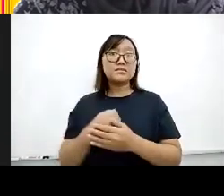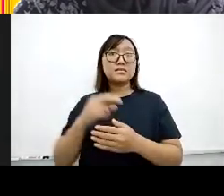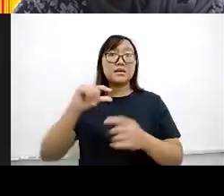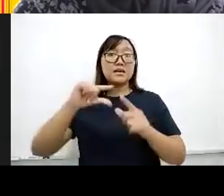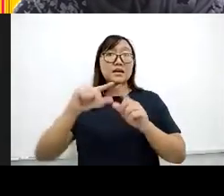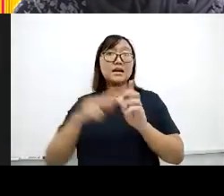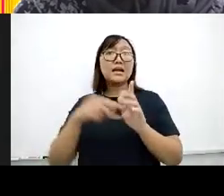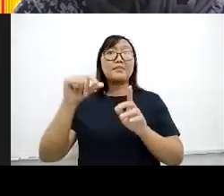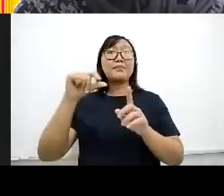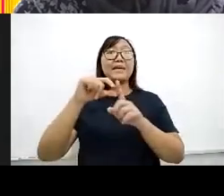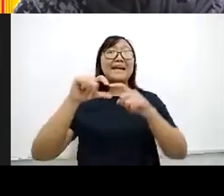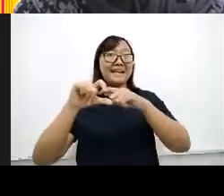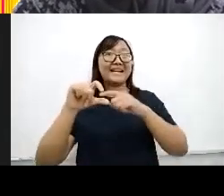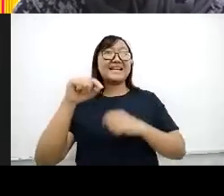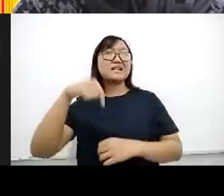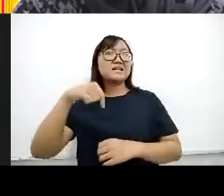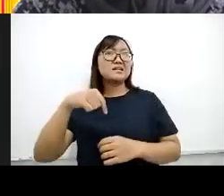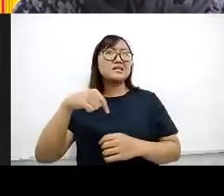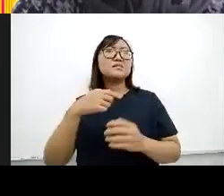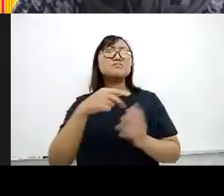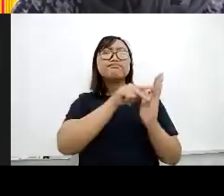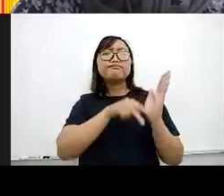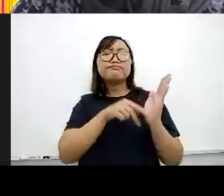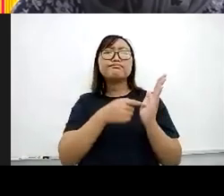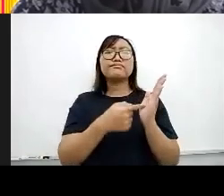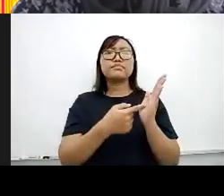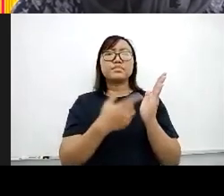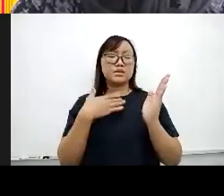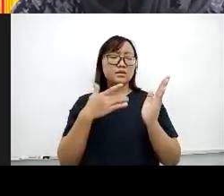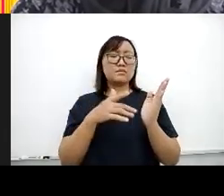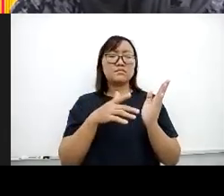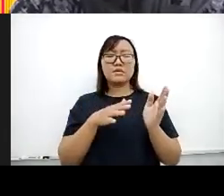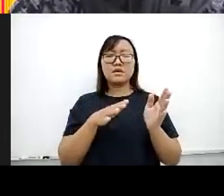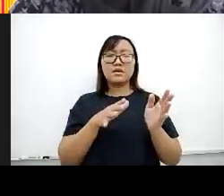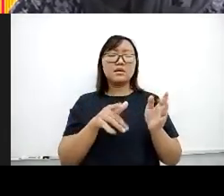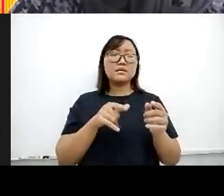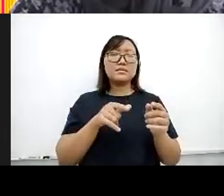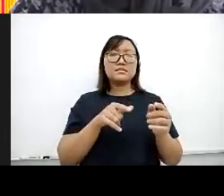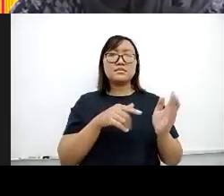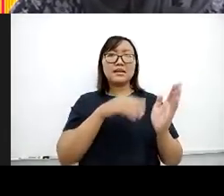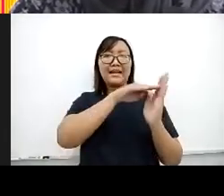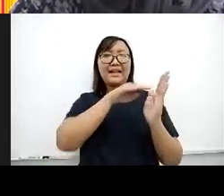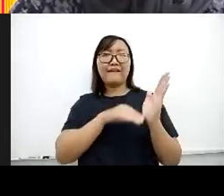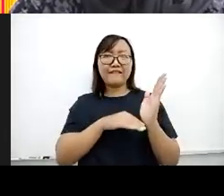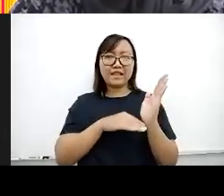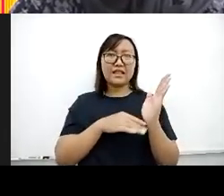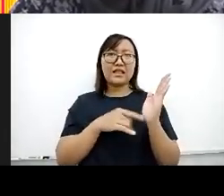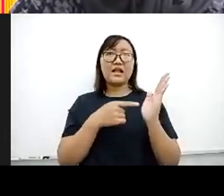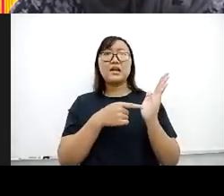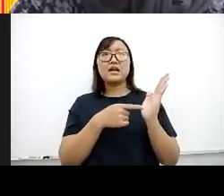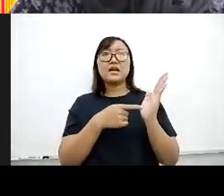berperan ke ini berfungsi sebagai semacam roadmap atau mungkin daftar menu sebenarnya yang bisa